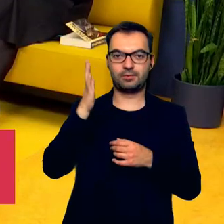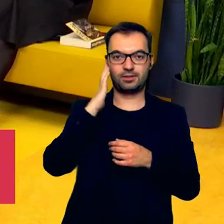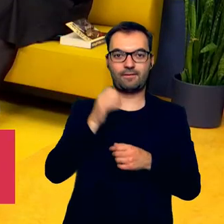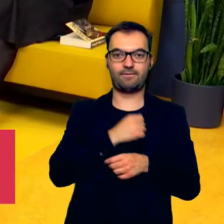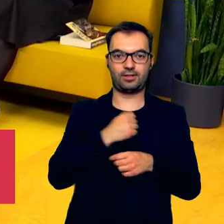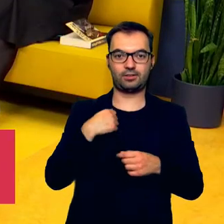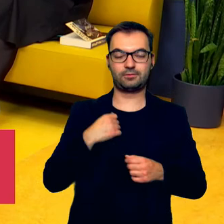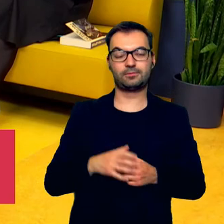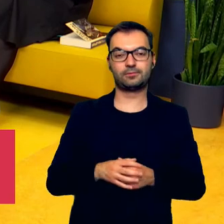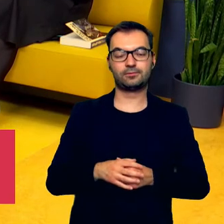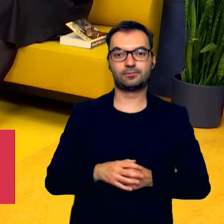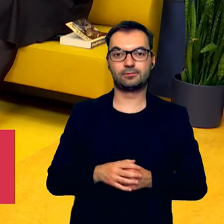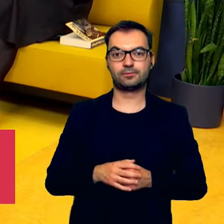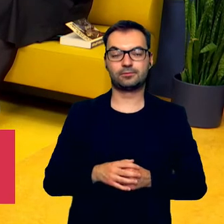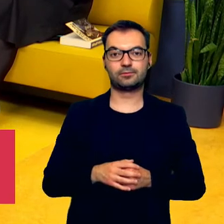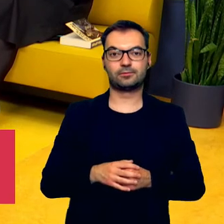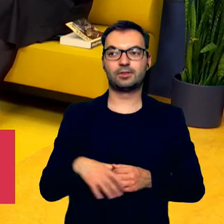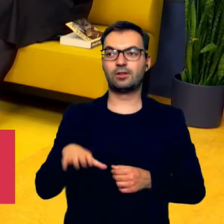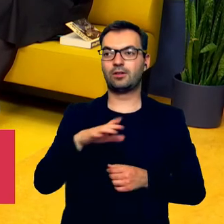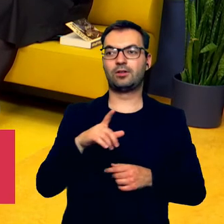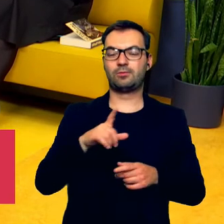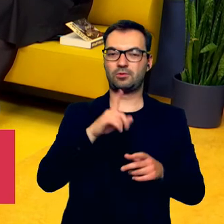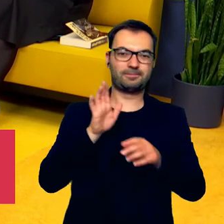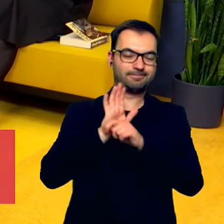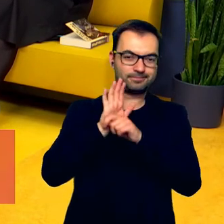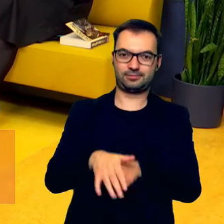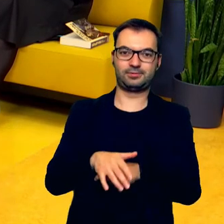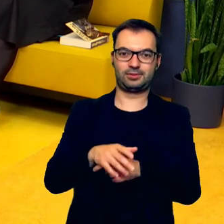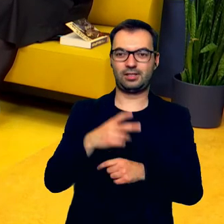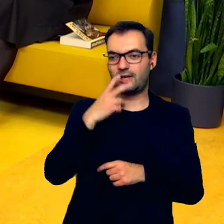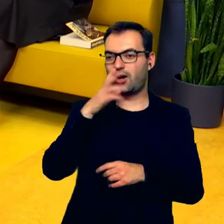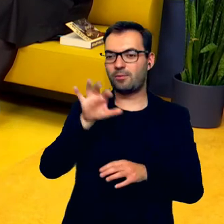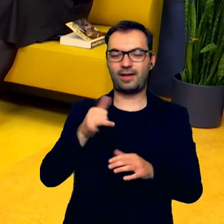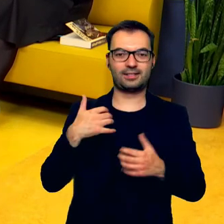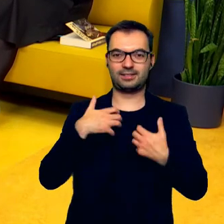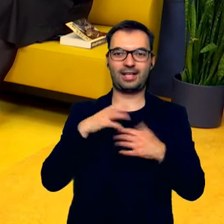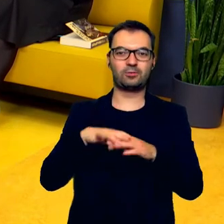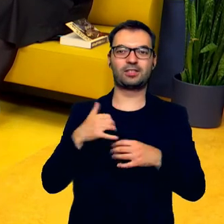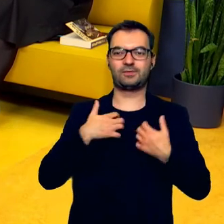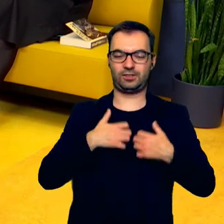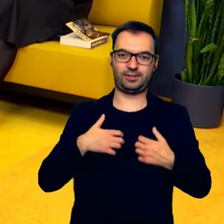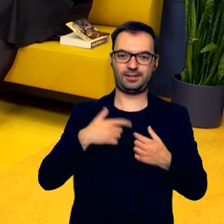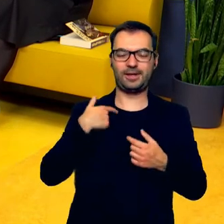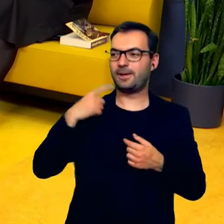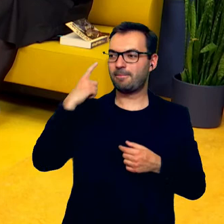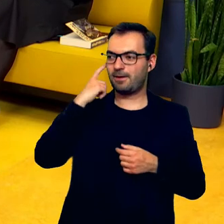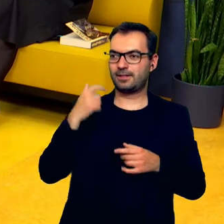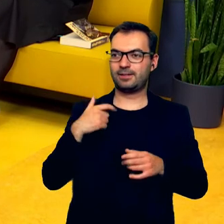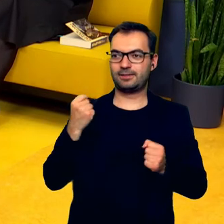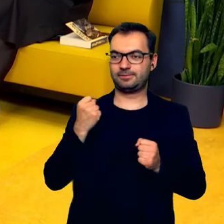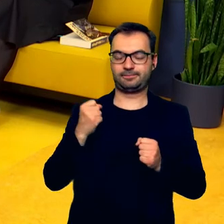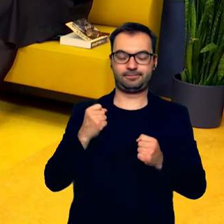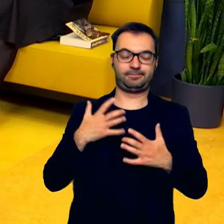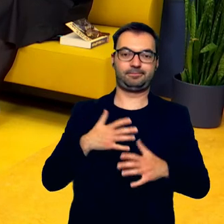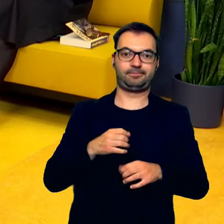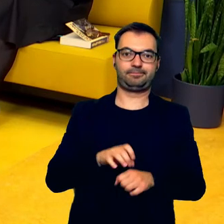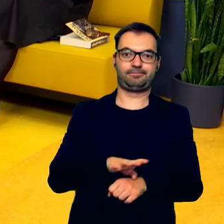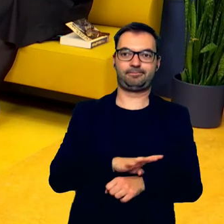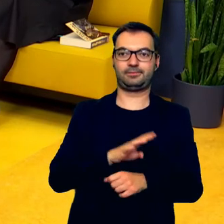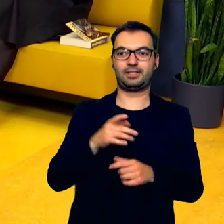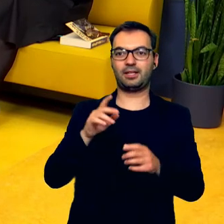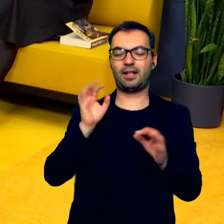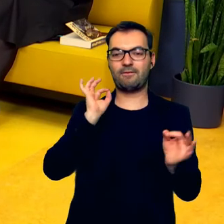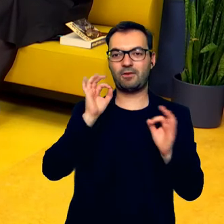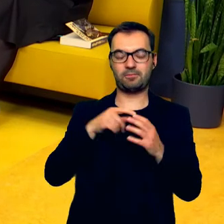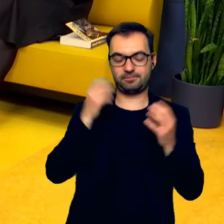w Warszawie i tam no, tych ludzi upokarzają, patrzą na nich jak na zwierzęta. Pamiętam dokładnie, jakie wielkie wrażenie na mnie zrobiła